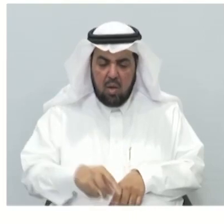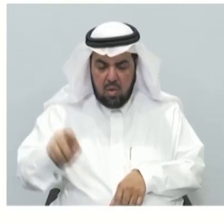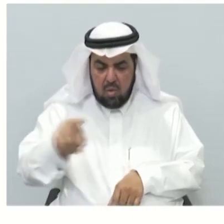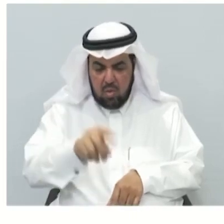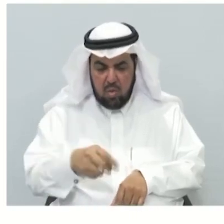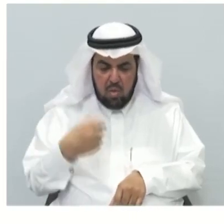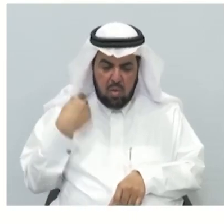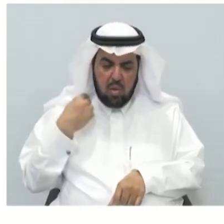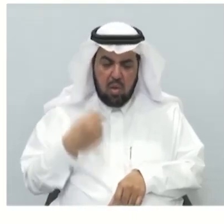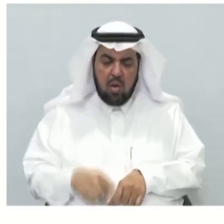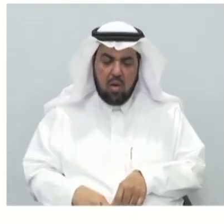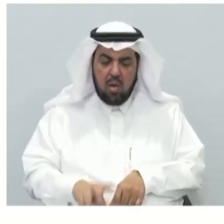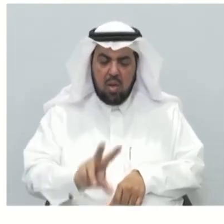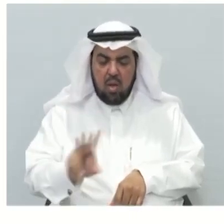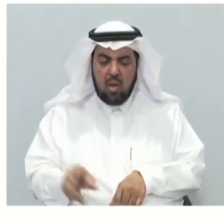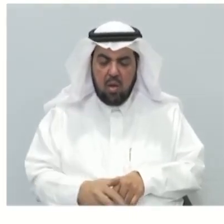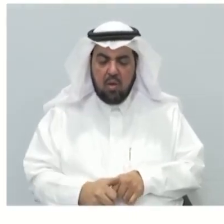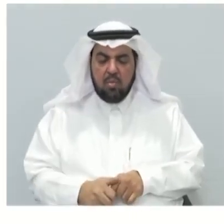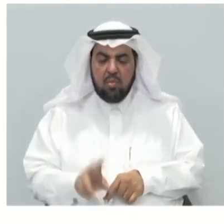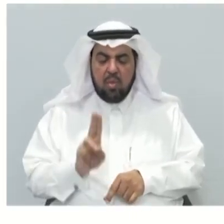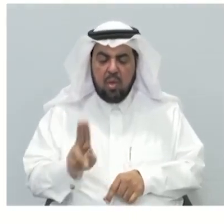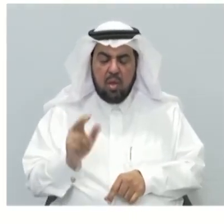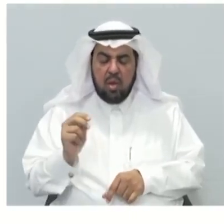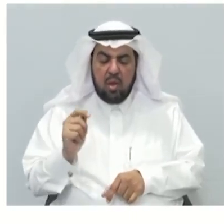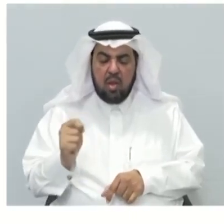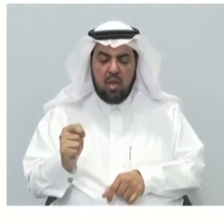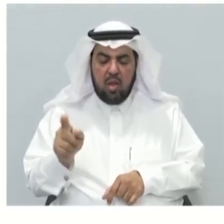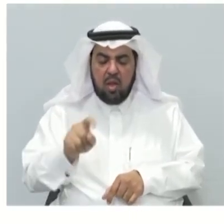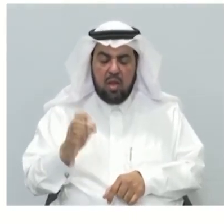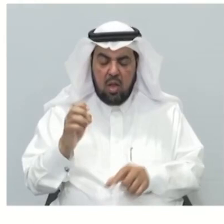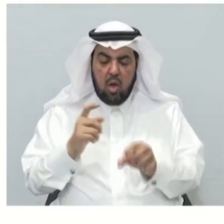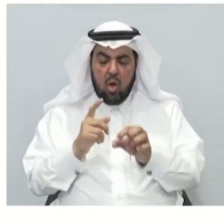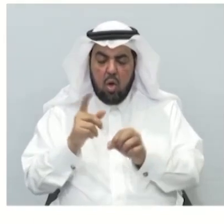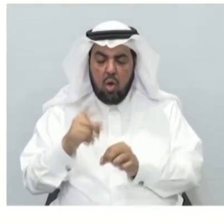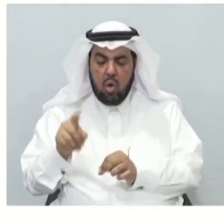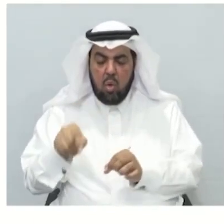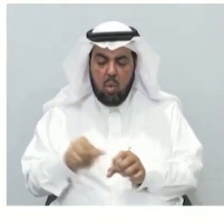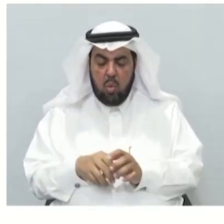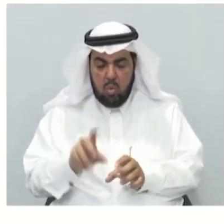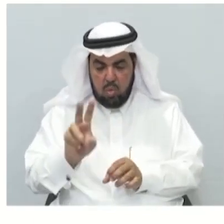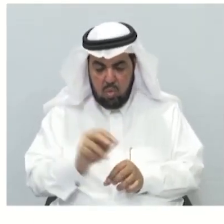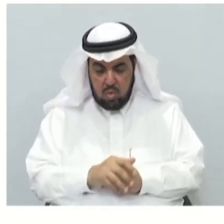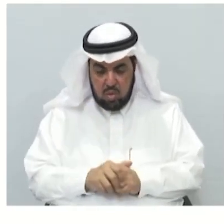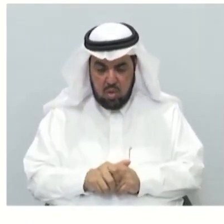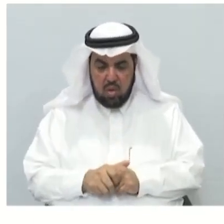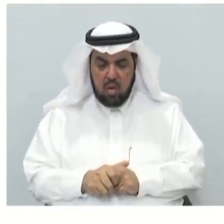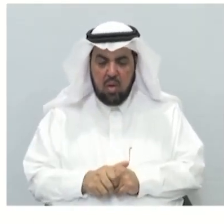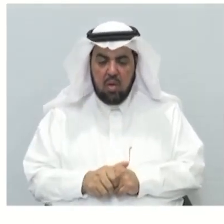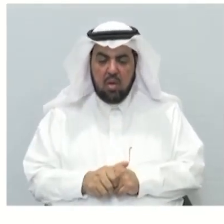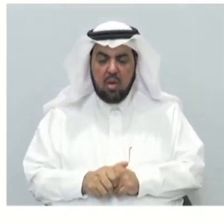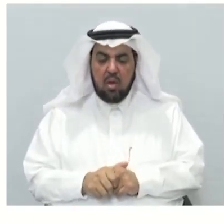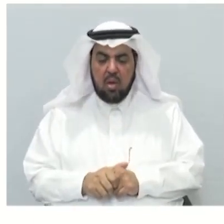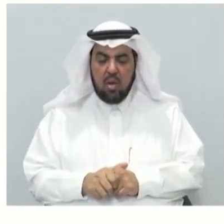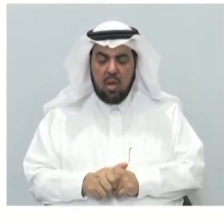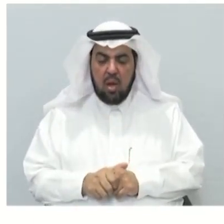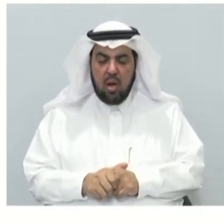اس طابق تي اس كيو ممتاز اذا كانه عندك مثلثين